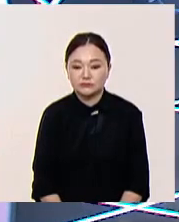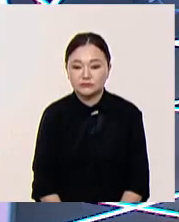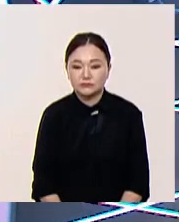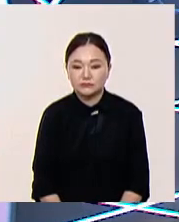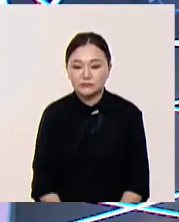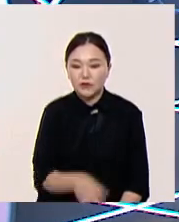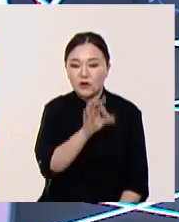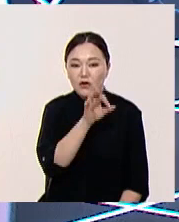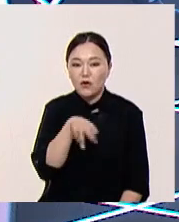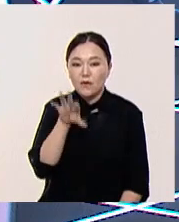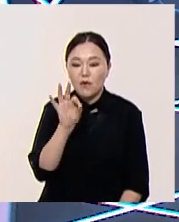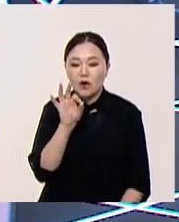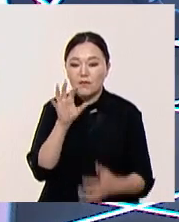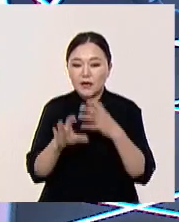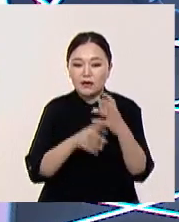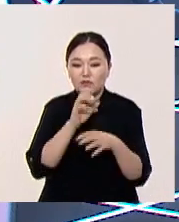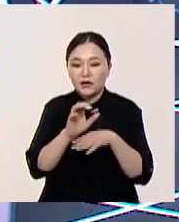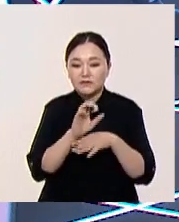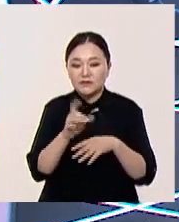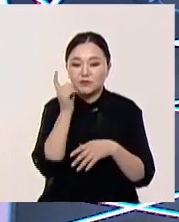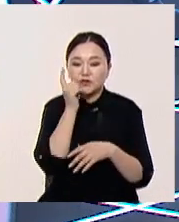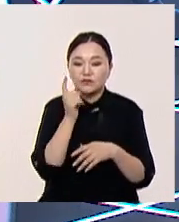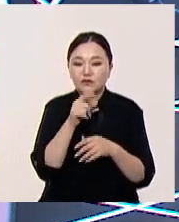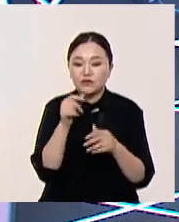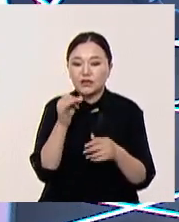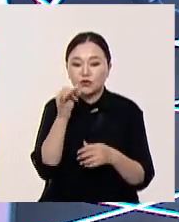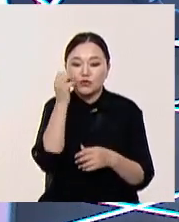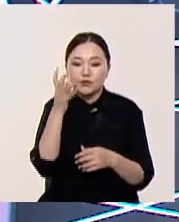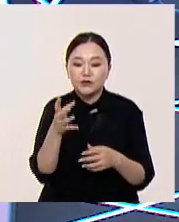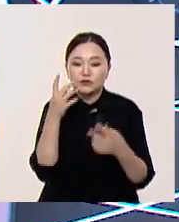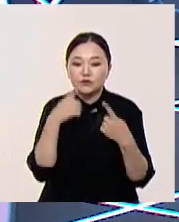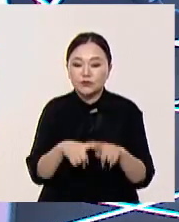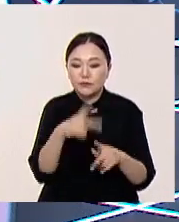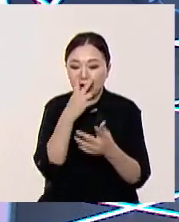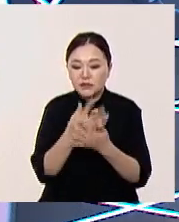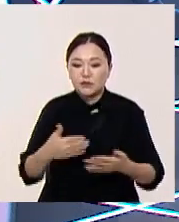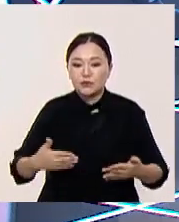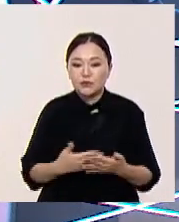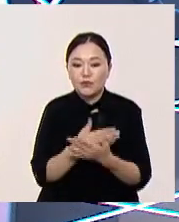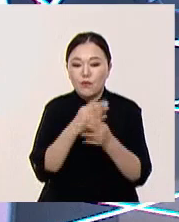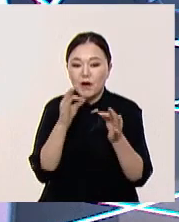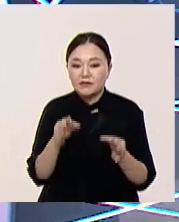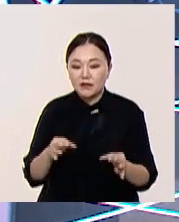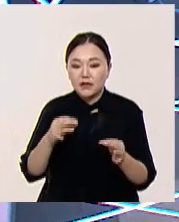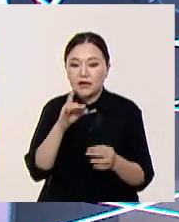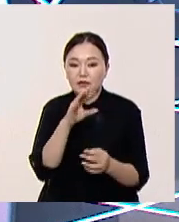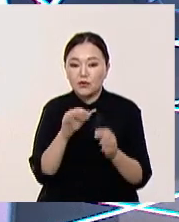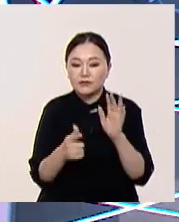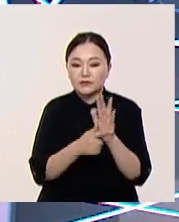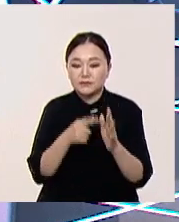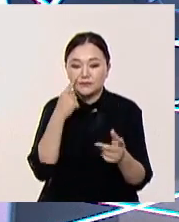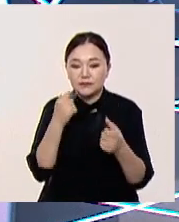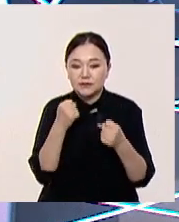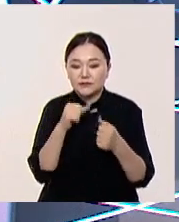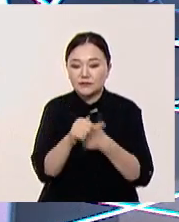по мировой производитель смартфонов и умных устройств представил новую модель re на 7 весьма выделяется из всех